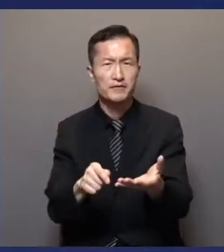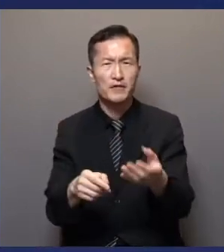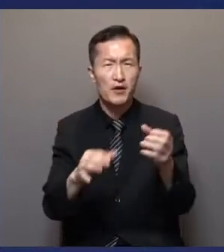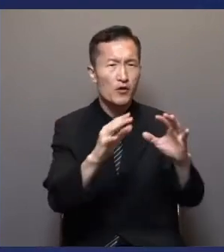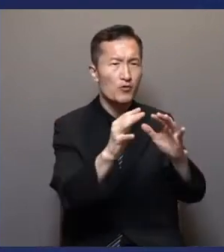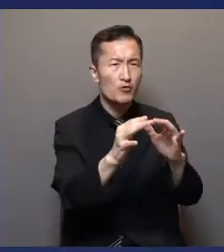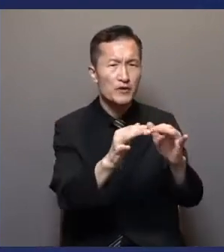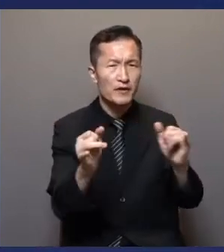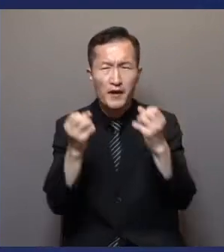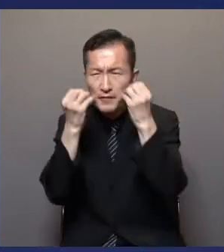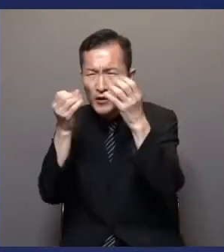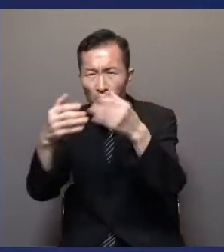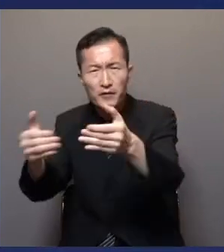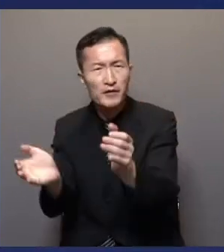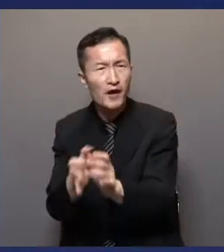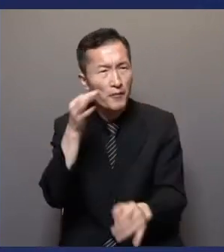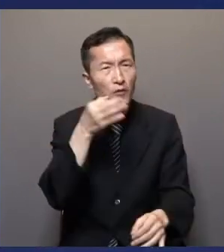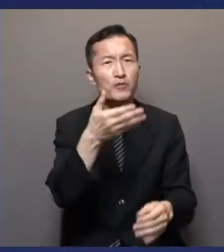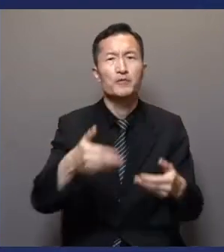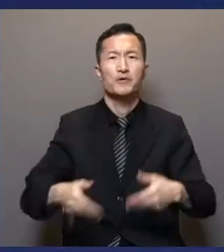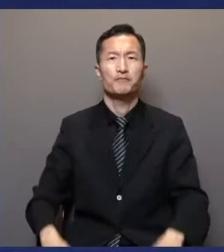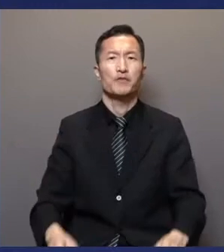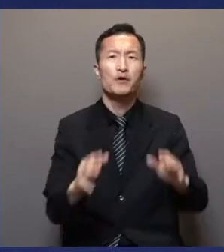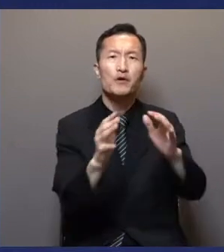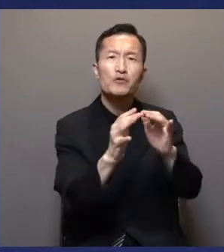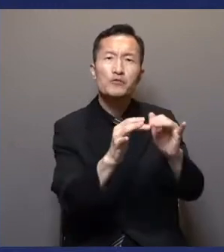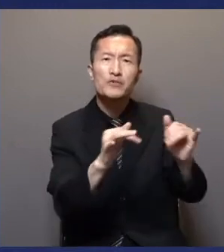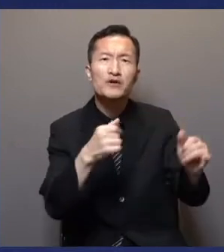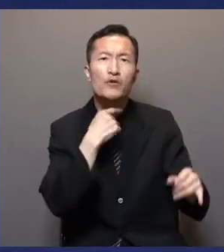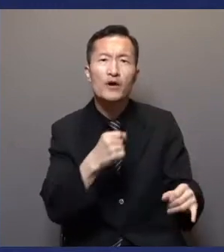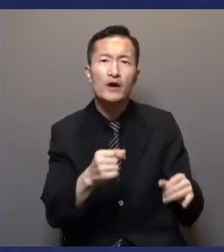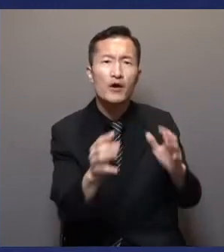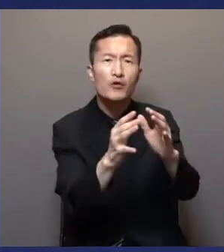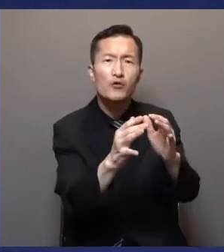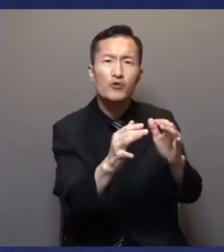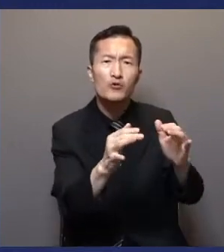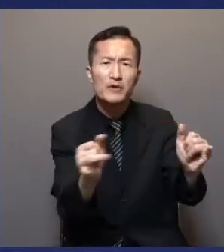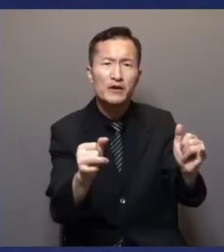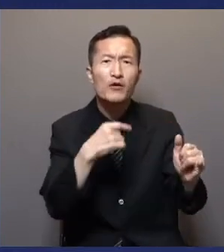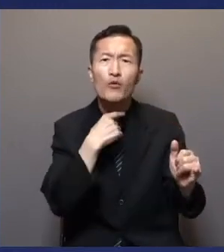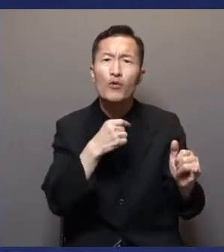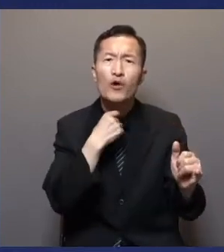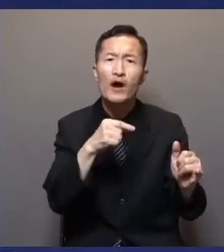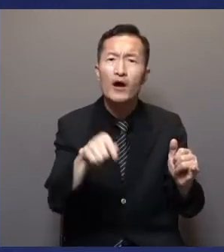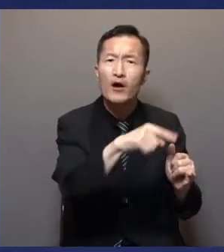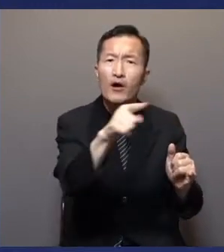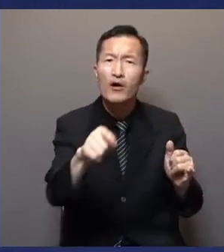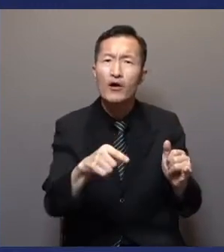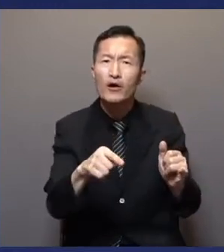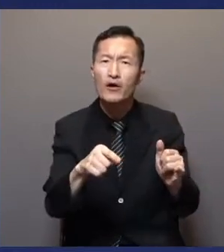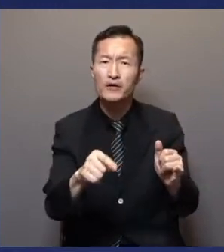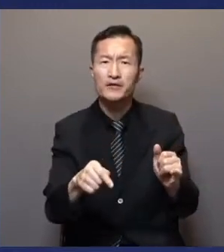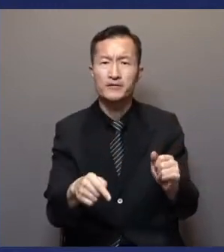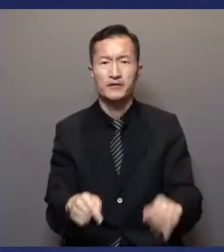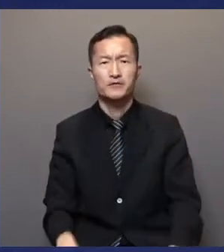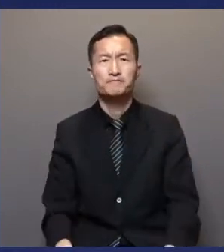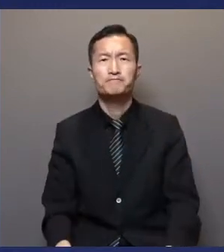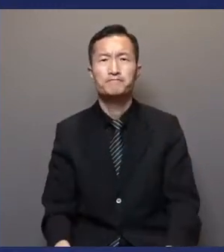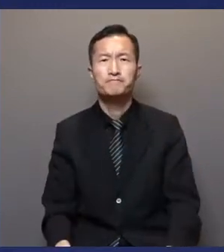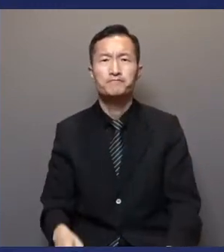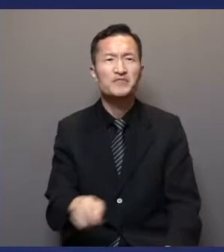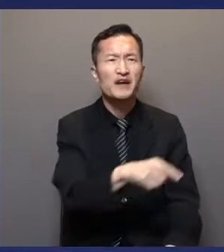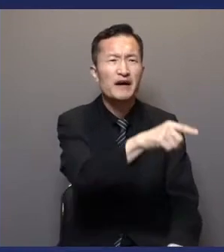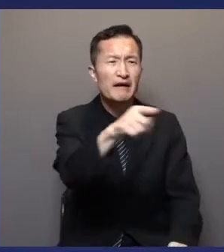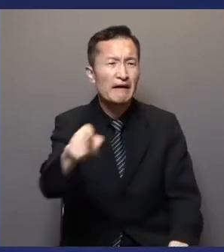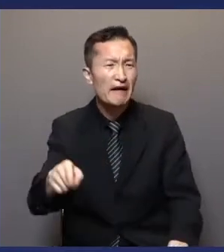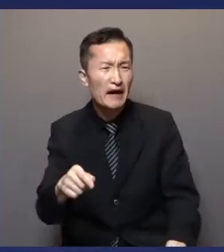민주당으로 보여드려야 됩니다. 국민이 기다리시는 민심이라고 하는 식당이 있습니다. 그 식당에는 오물을 묻은